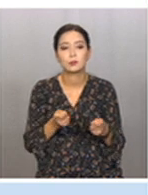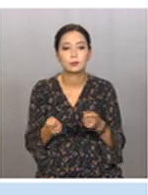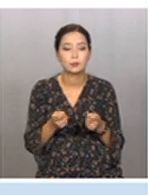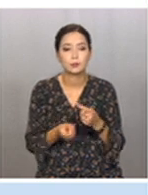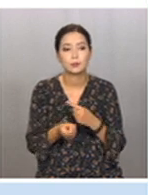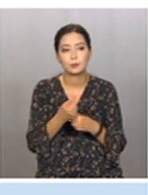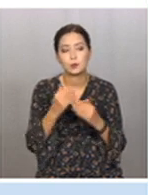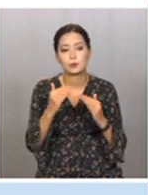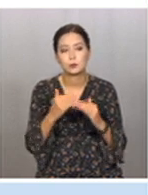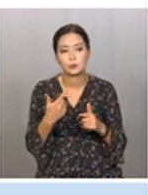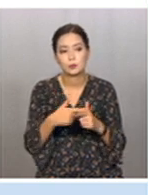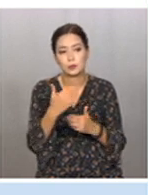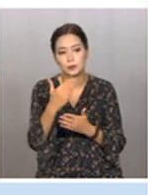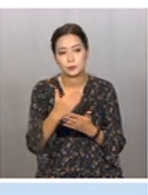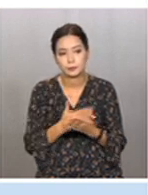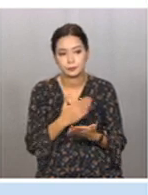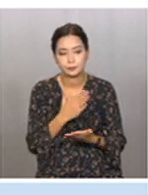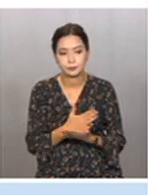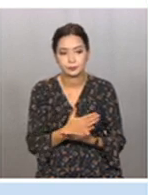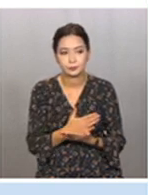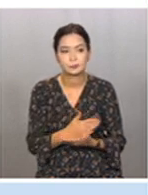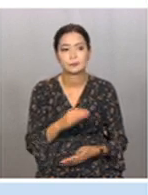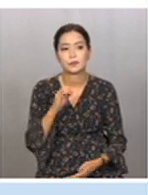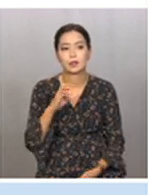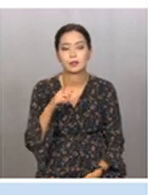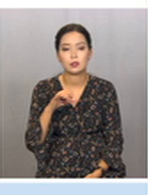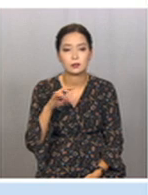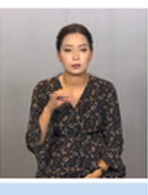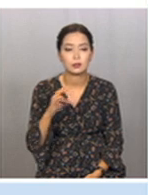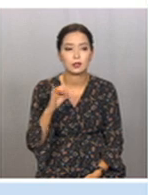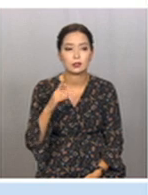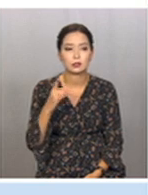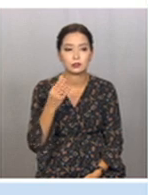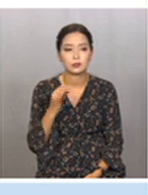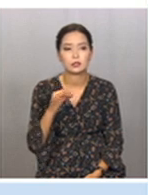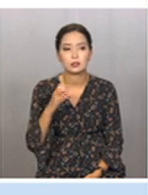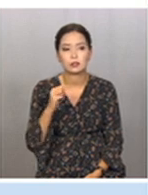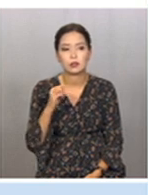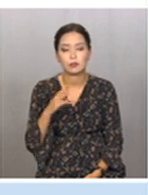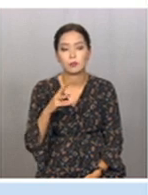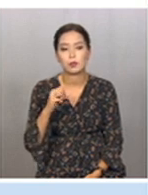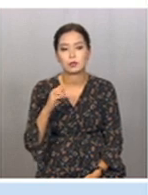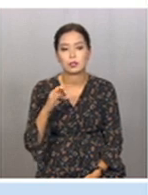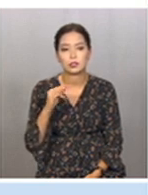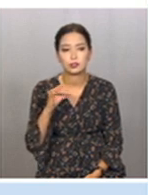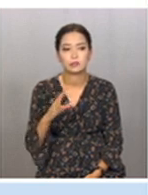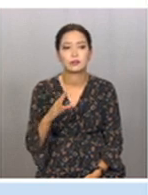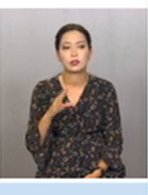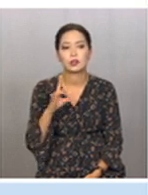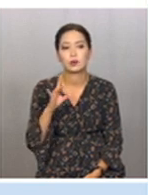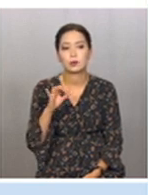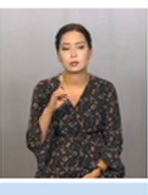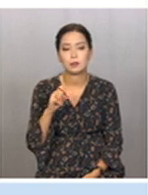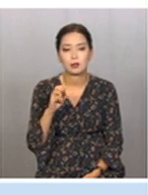төмендегі тұлғалар атсалысқан болатын. Жангелдин, Арғыншиев, Исаев, Масанчи, Ораза Бақиев және тағы